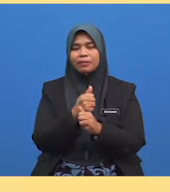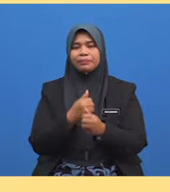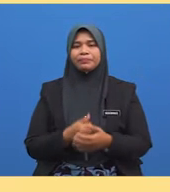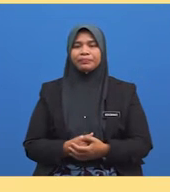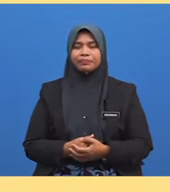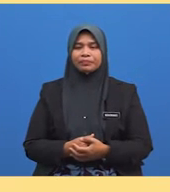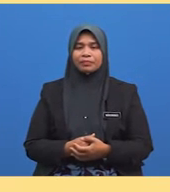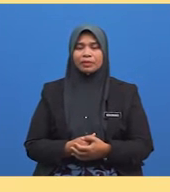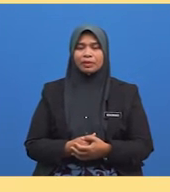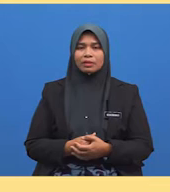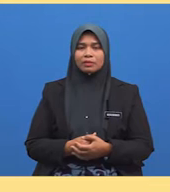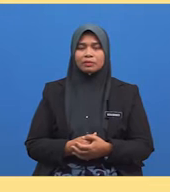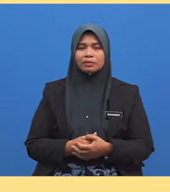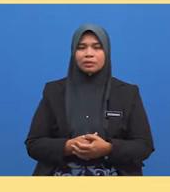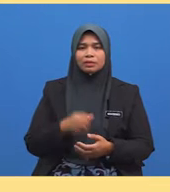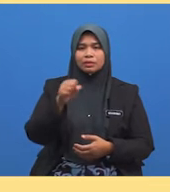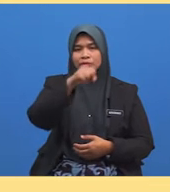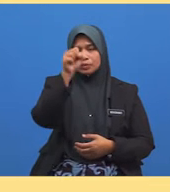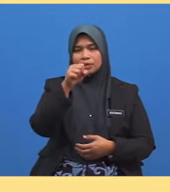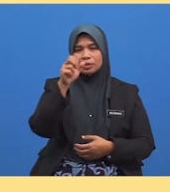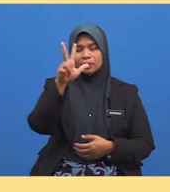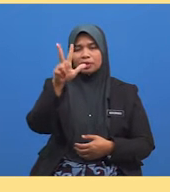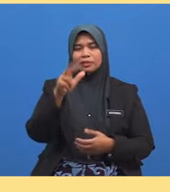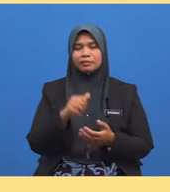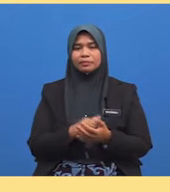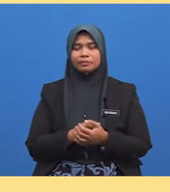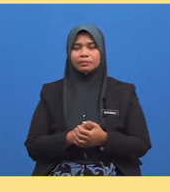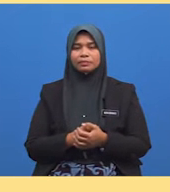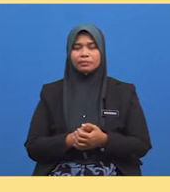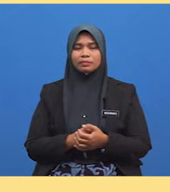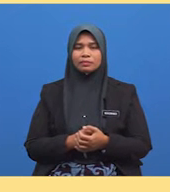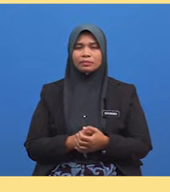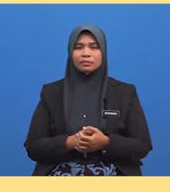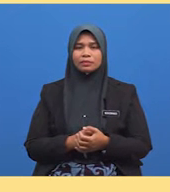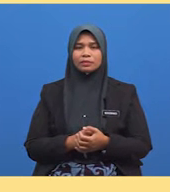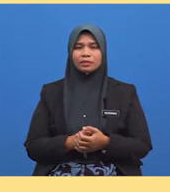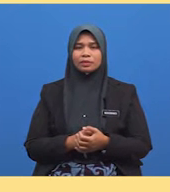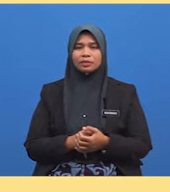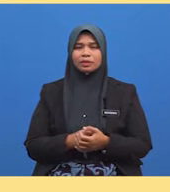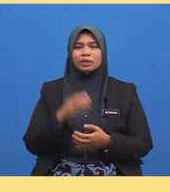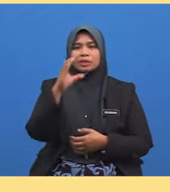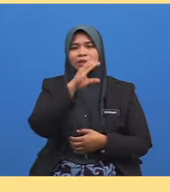Soalan seterusnya, apakah ciri-ciri yang boleh digunakan untuk mengelaskan invertebrata?